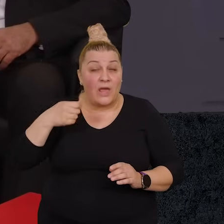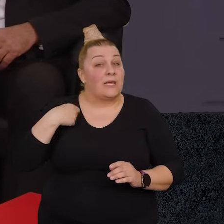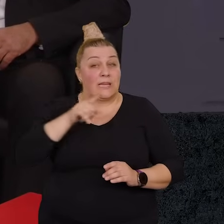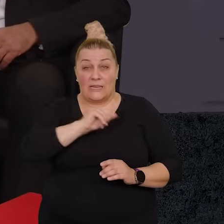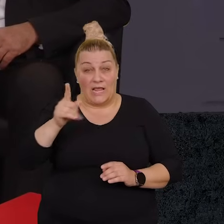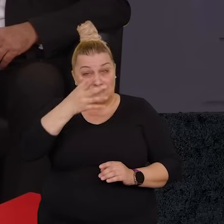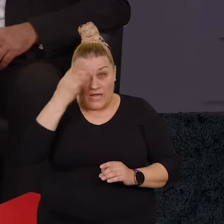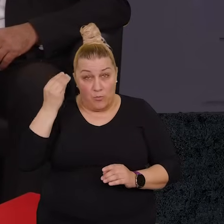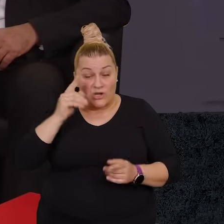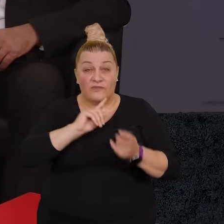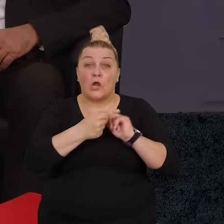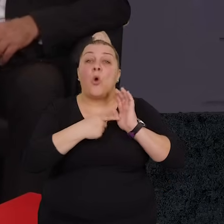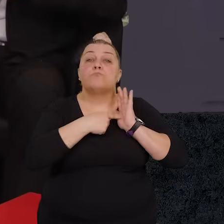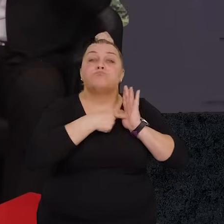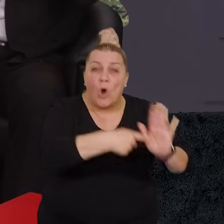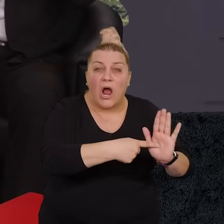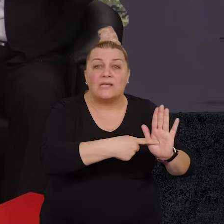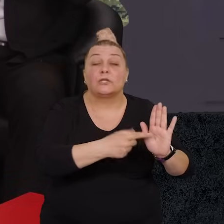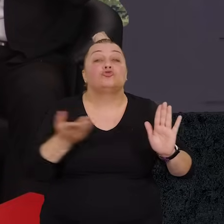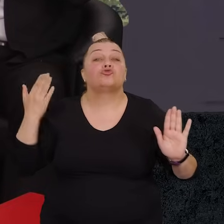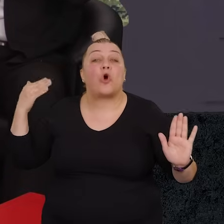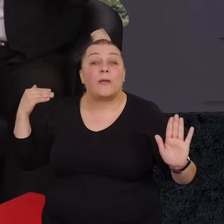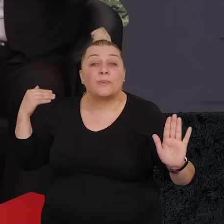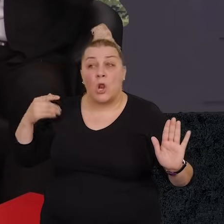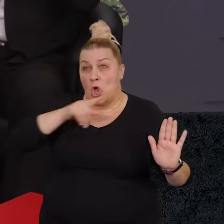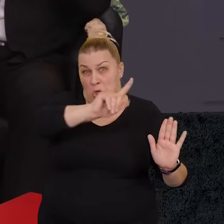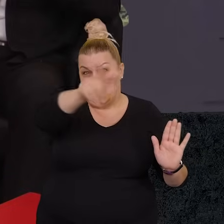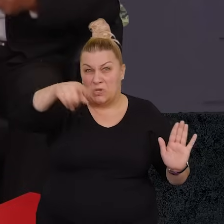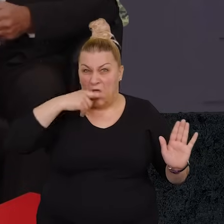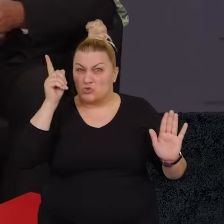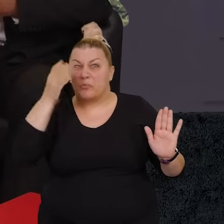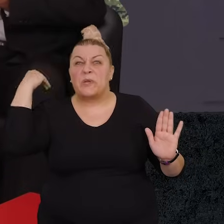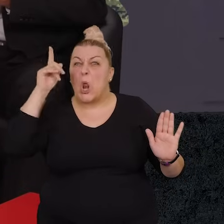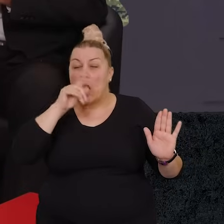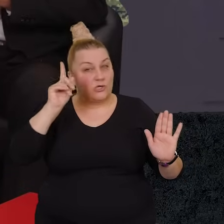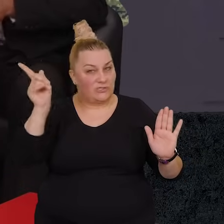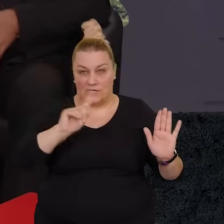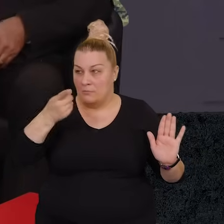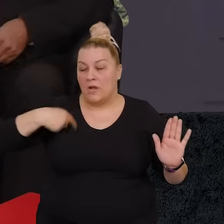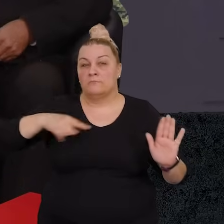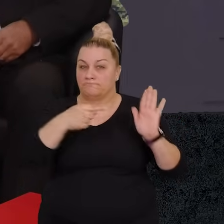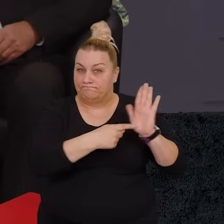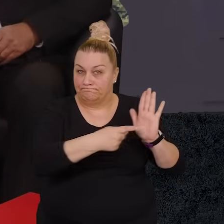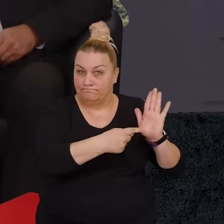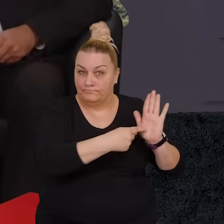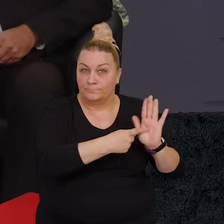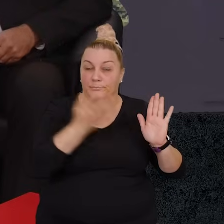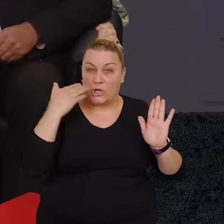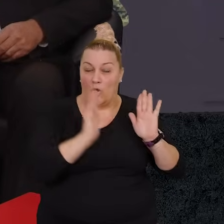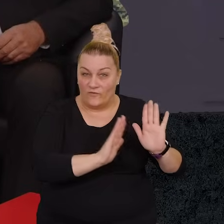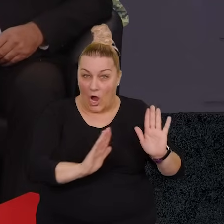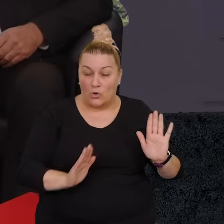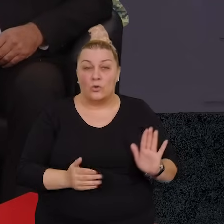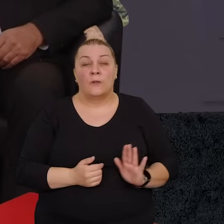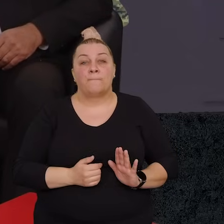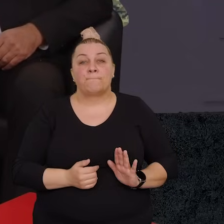zaboraviti, nego pokazati što je bilo, da nam netko jednog dana ne bi rekao da je to laž, sve da mi lažemo, da smo mi to sami izmislili, da smo sami sebe tukli, šta se